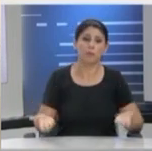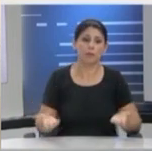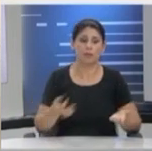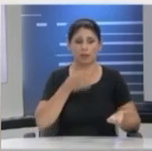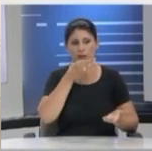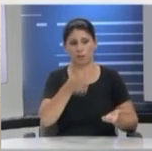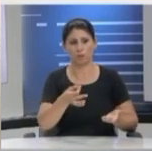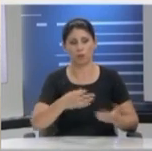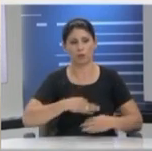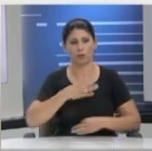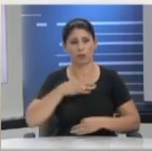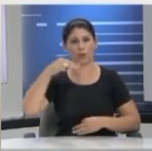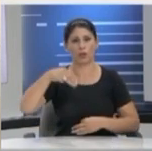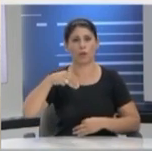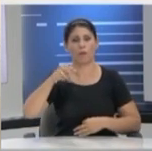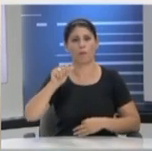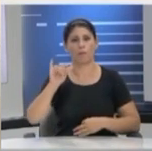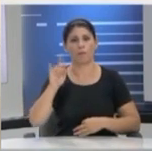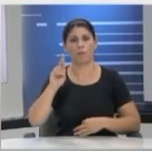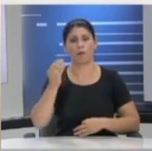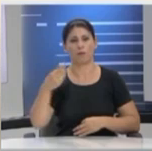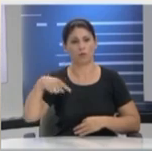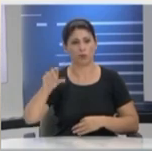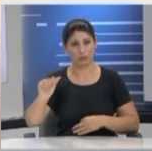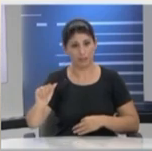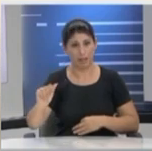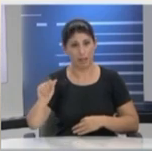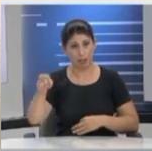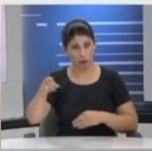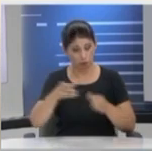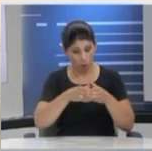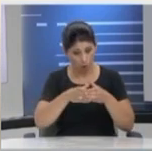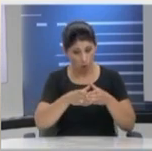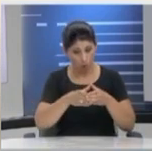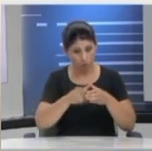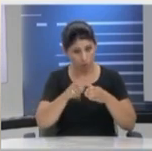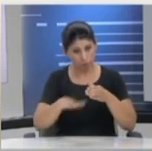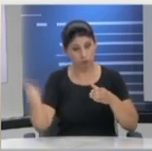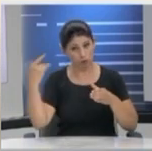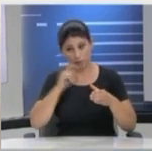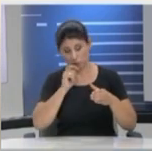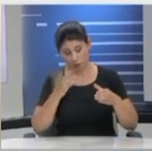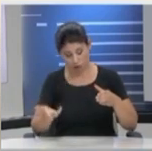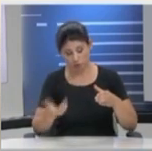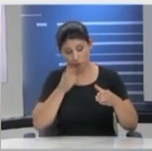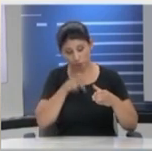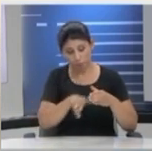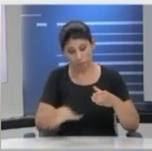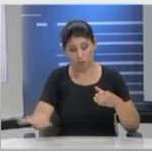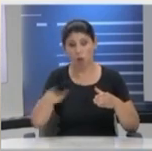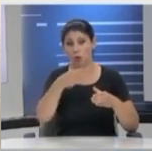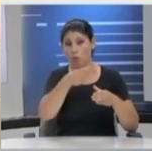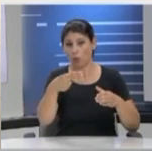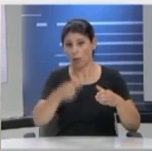Να μην πω για τον κύριο Μαυρουτά, το οποίο το κόμμα διέρεε, ως δημοσιογράφος το λέω, ότι